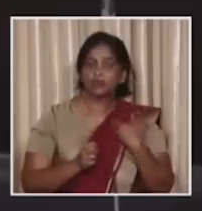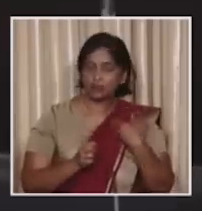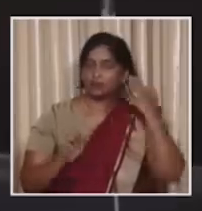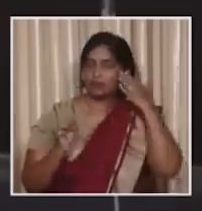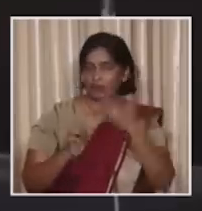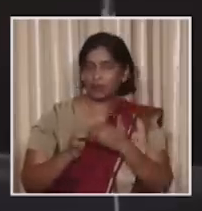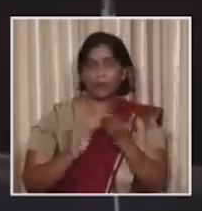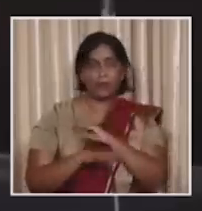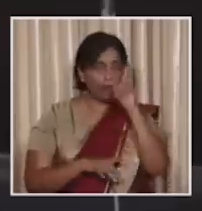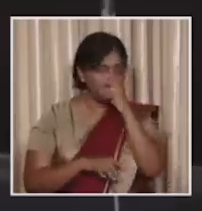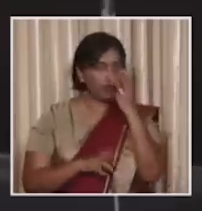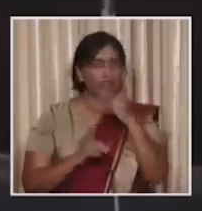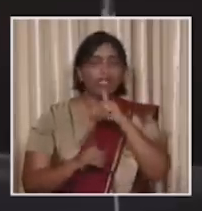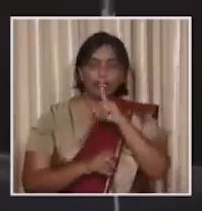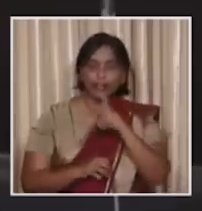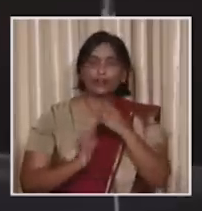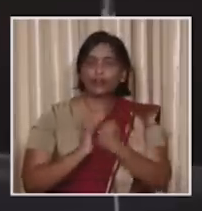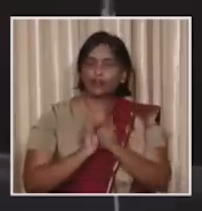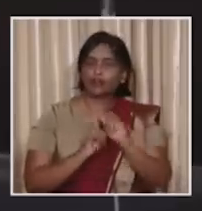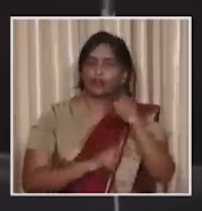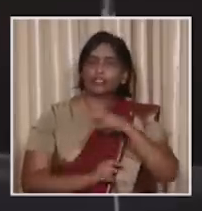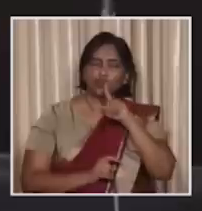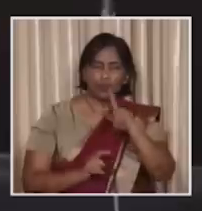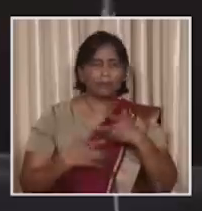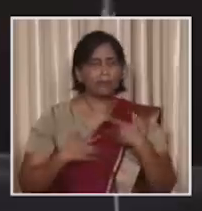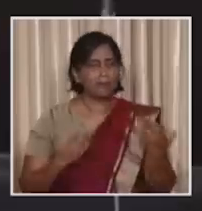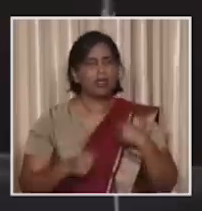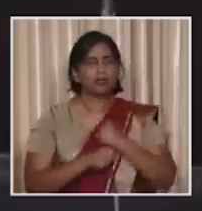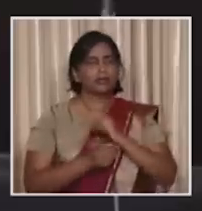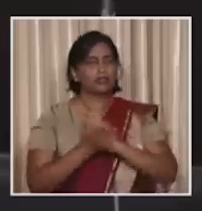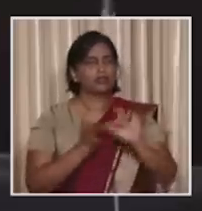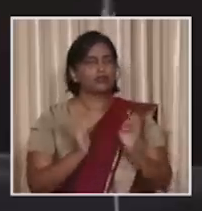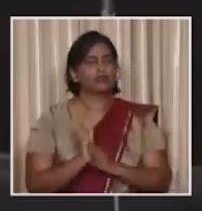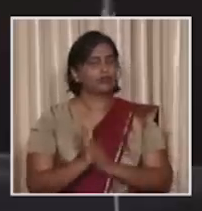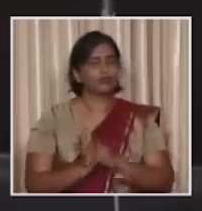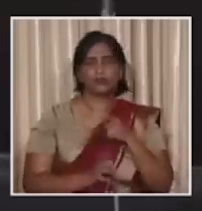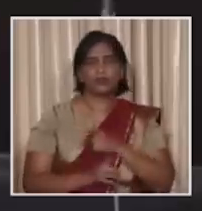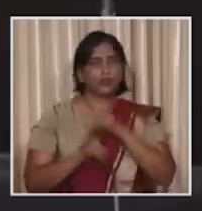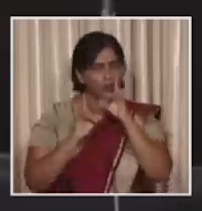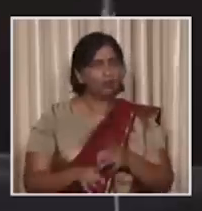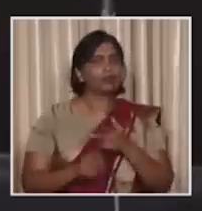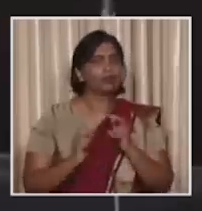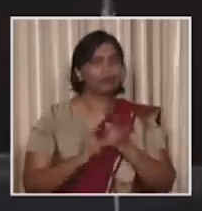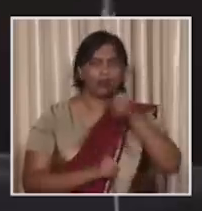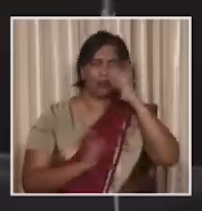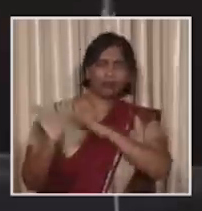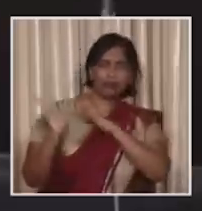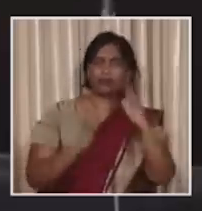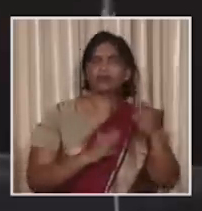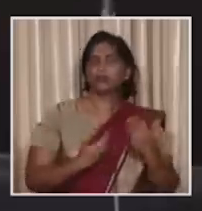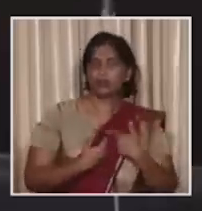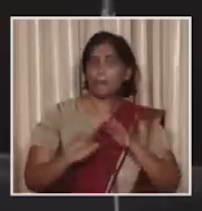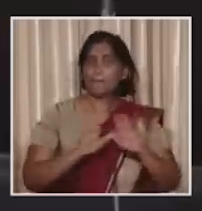වෙනුවෙන් පහුගිය මාස 3 දීම කතා කළා මේ ගරු සභාවෙත් මං කෝ බැරි තැන රාජසභා කොමිසම සභාව මෙන්න මේ ඇති කරන ප්‍රමාදය